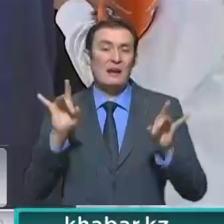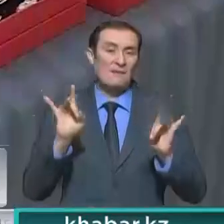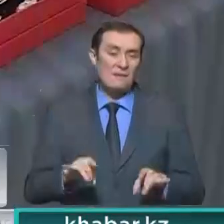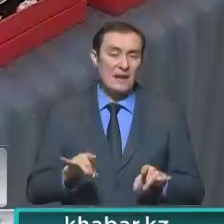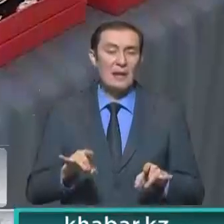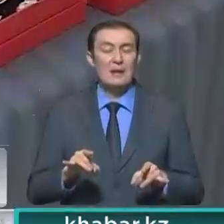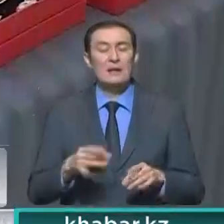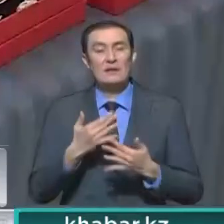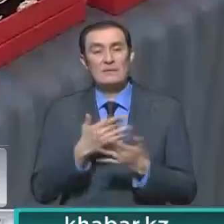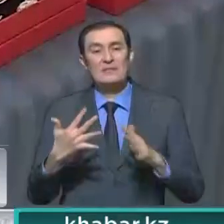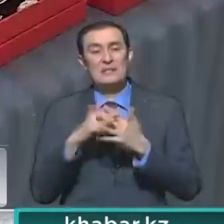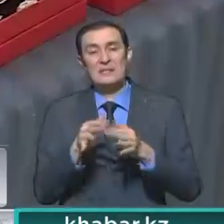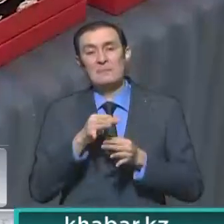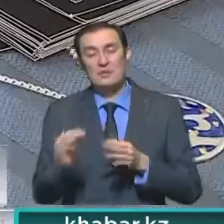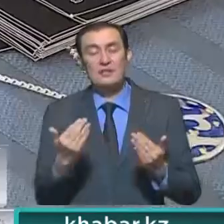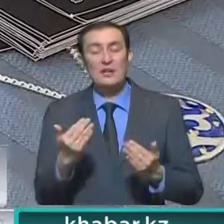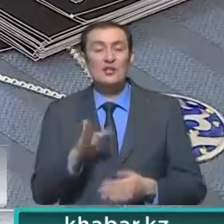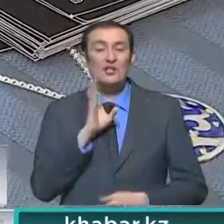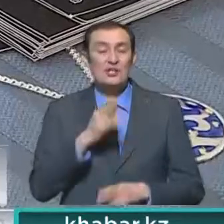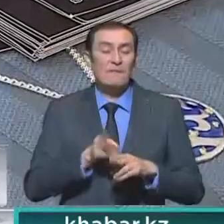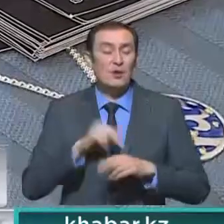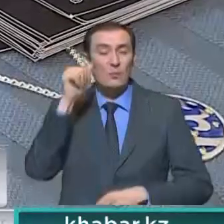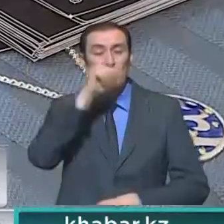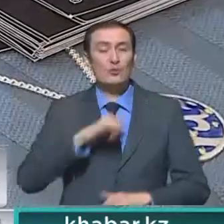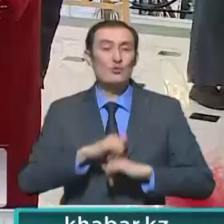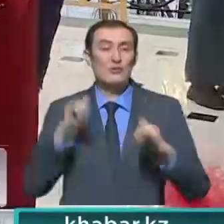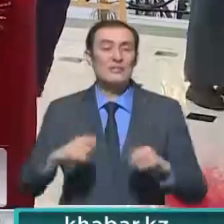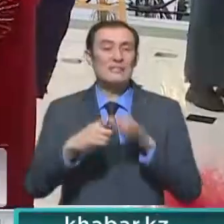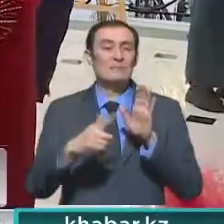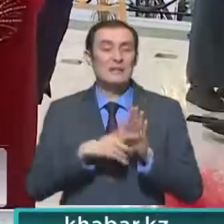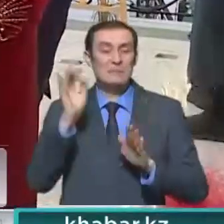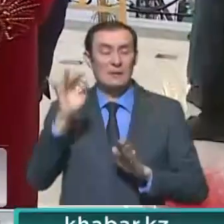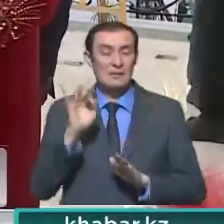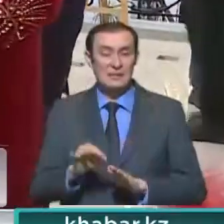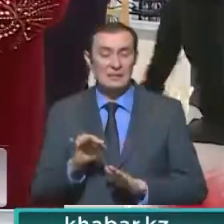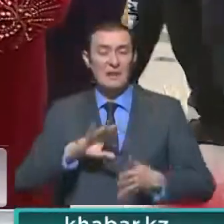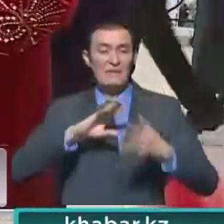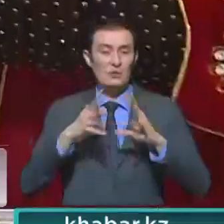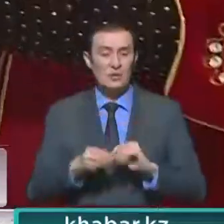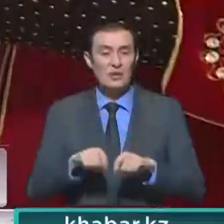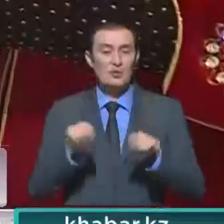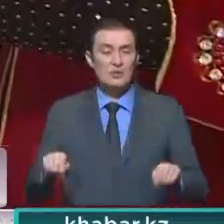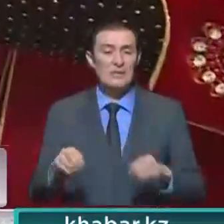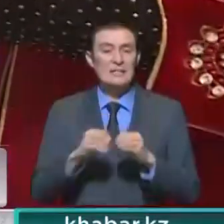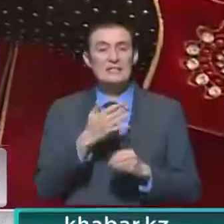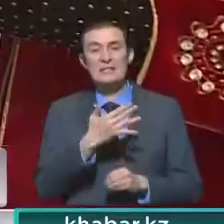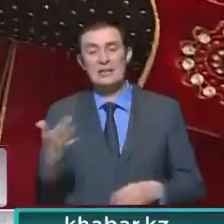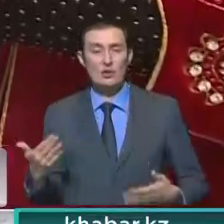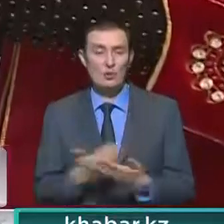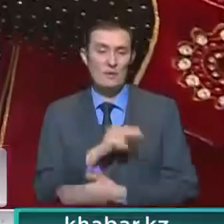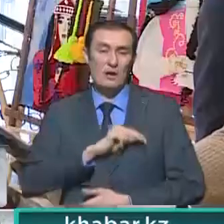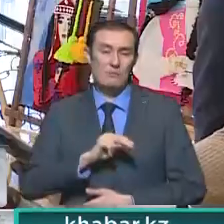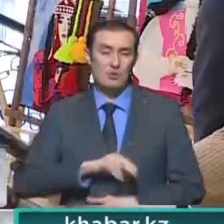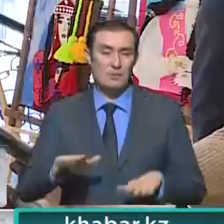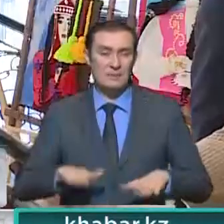сельской местности. Количество женщин в бизнесе только в этом году увеличилось на 17%. В результате созданы десятки новых рабочих